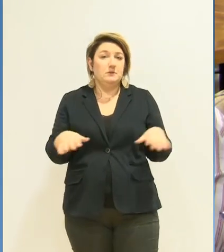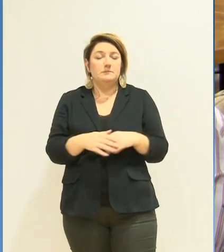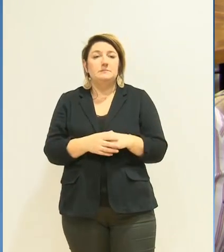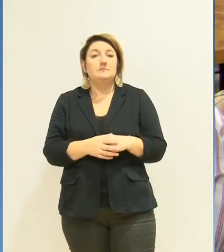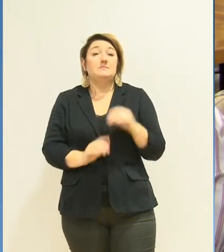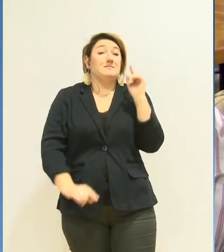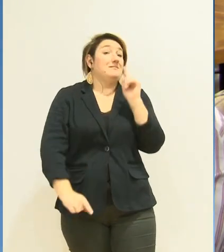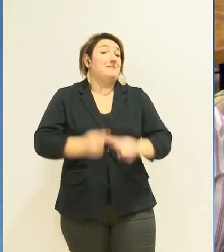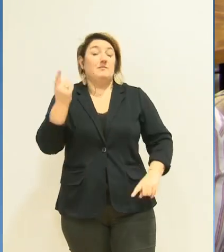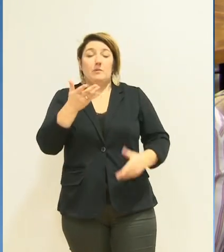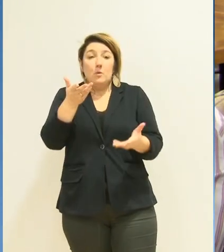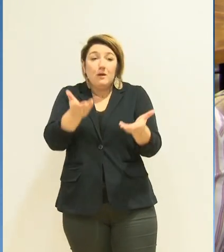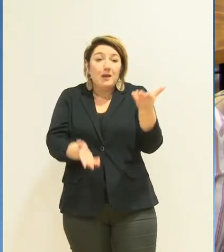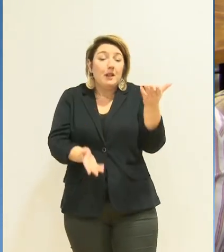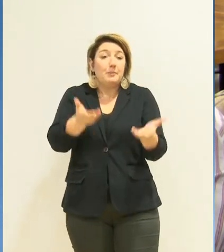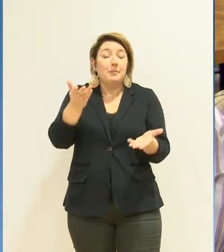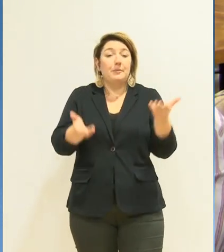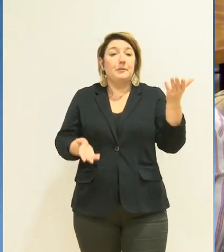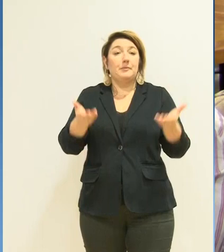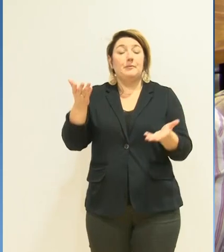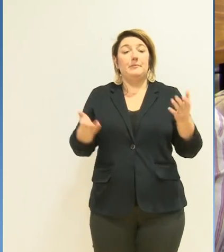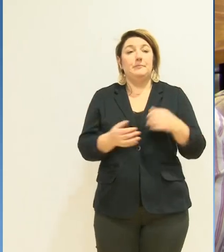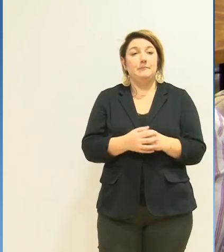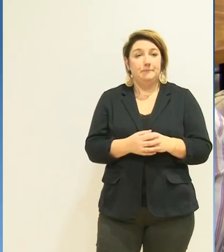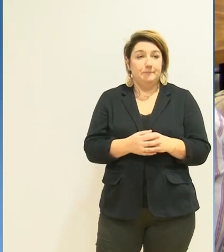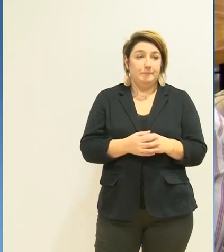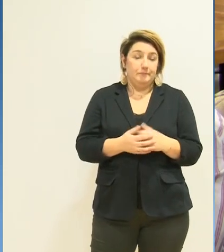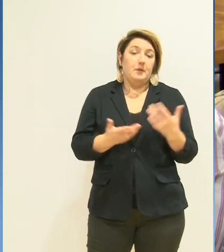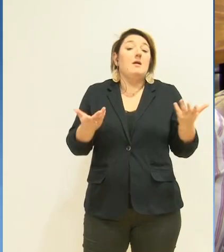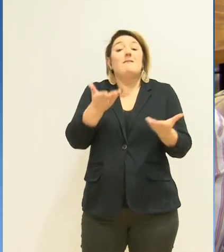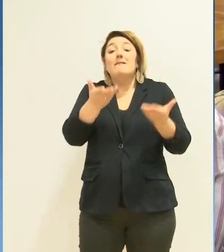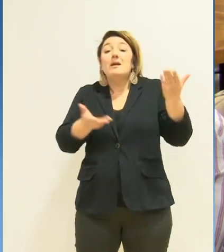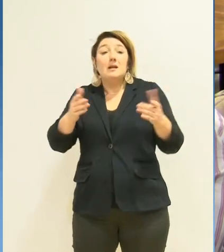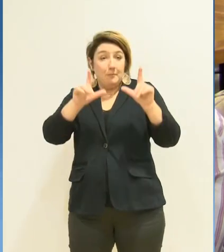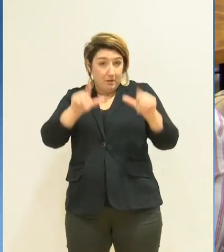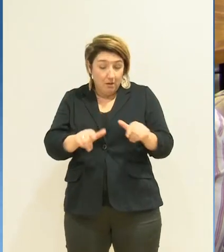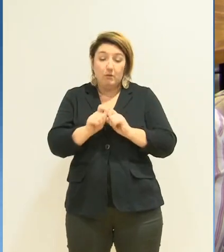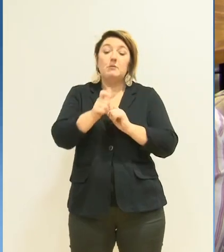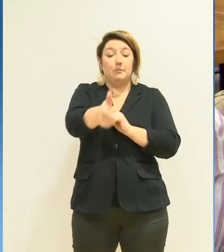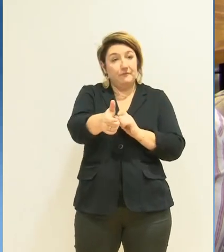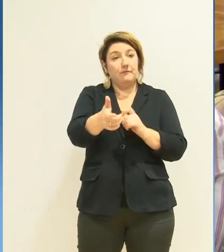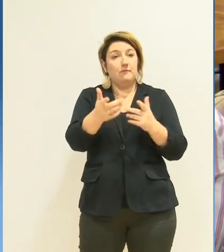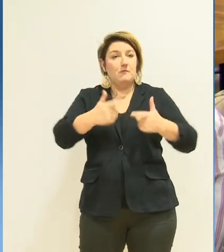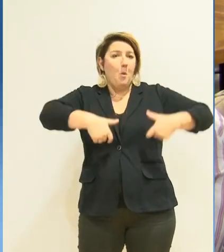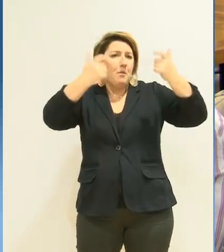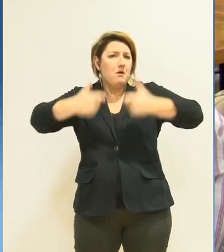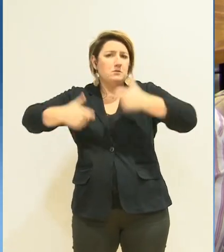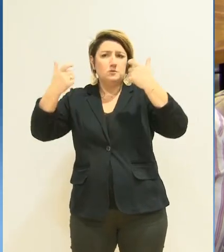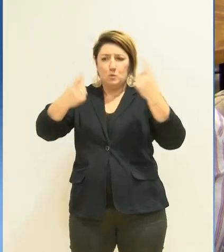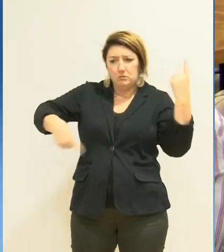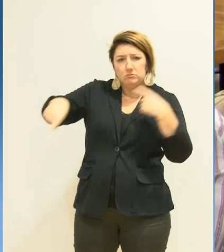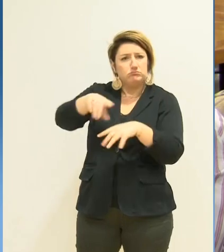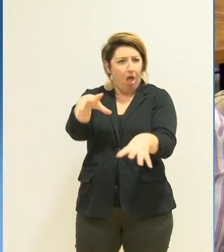équilibres que l'on trouve et bien que l'on réussit à produire des opérations accepté où